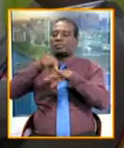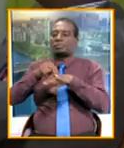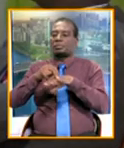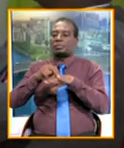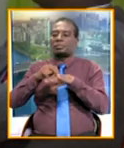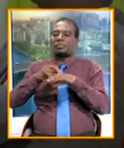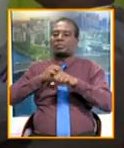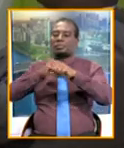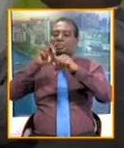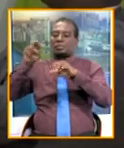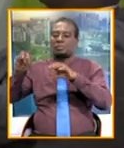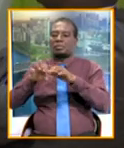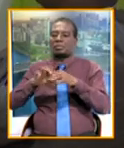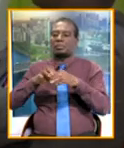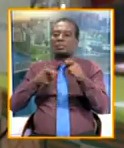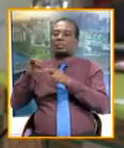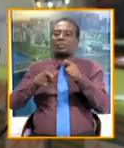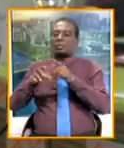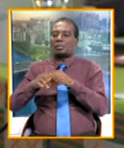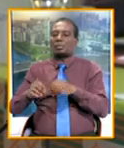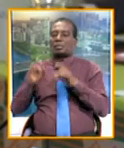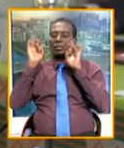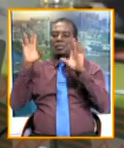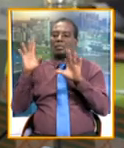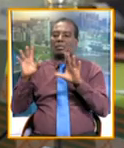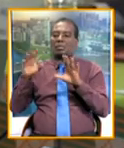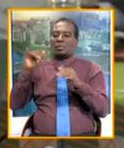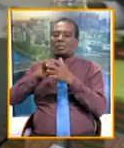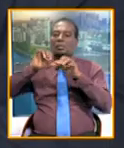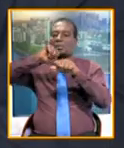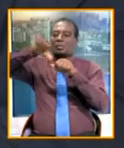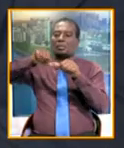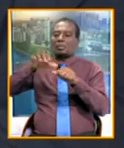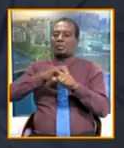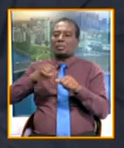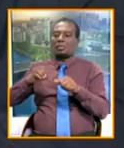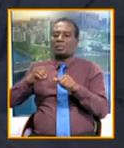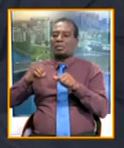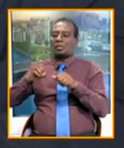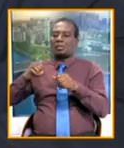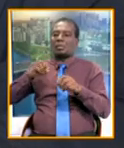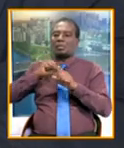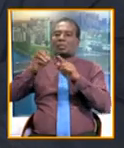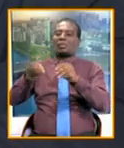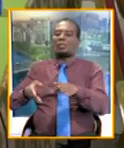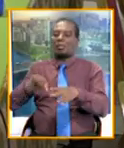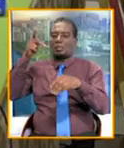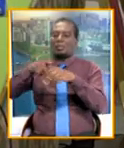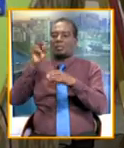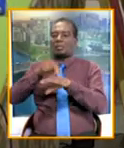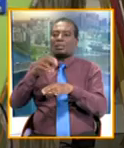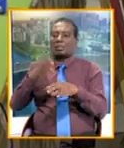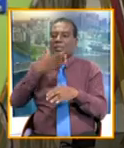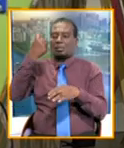la sécurité de l'information et la gestion des risques. Voilà autant de notions inculquées aux participants afin de mieux comprendre les